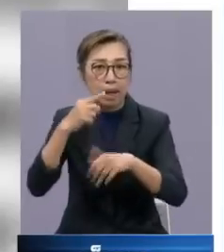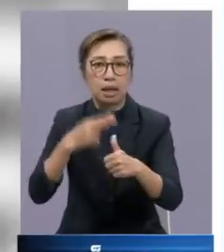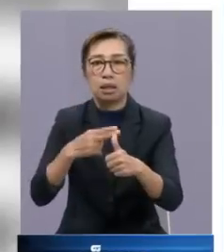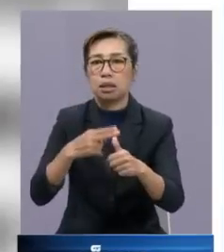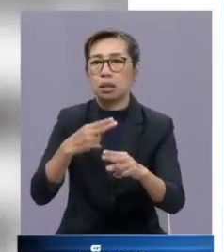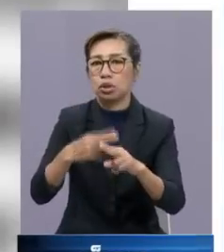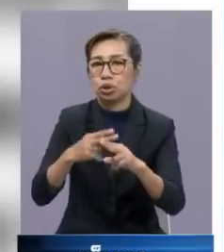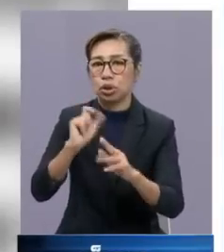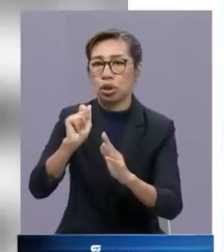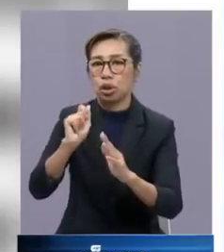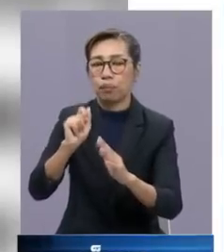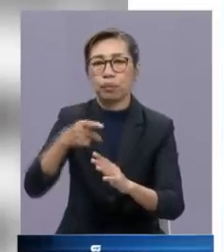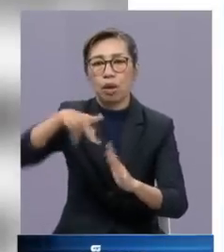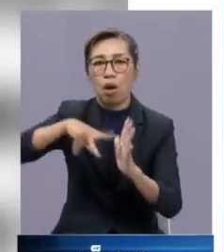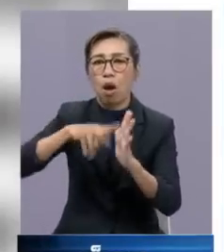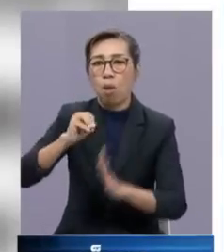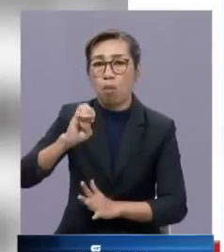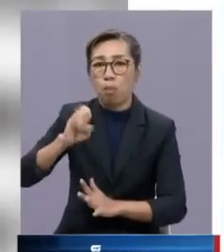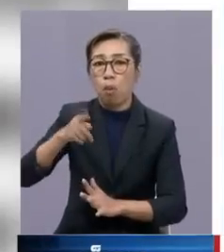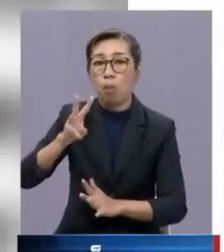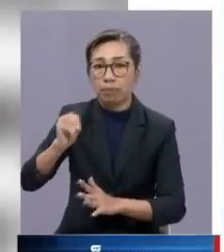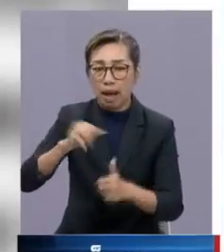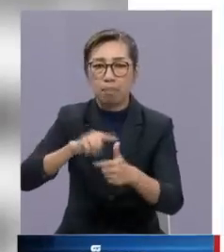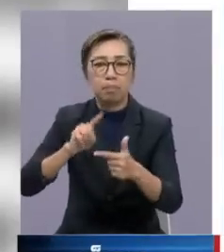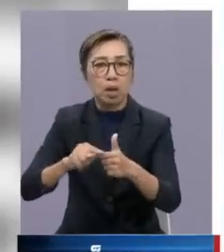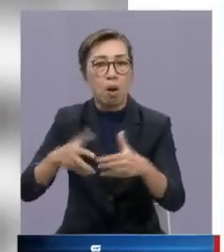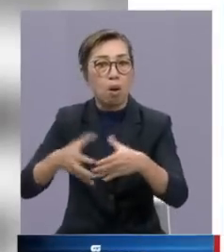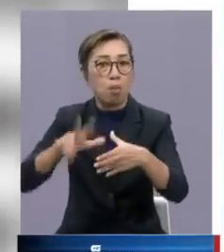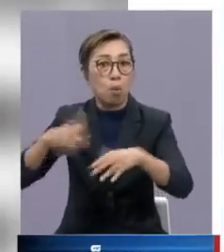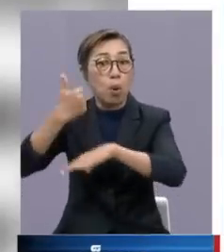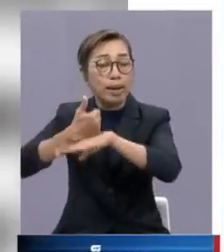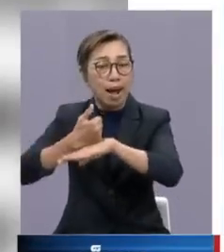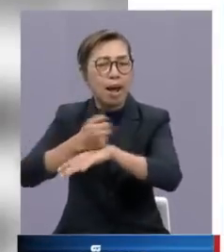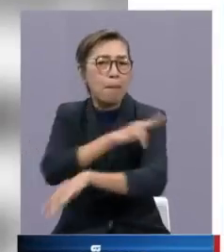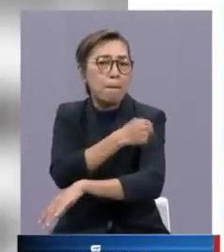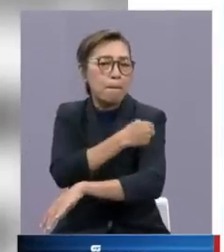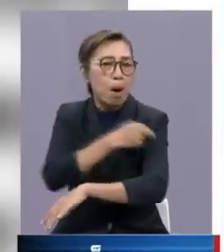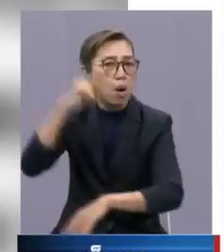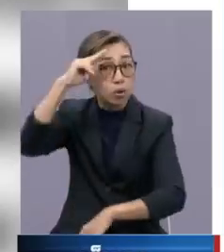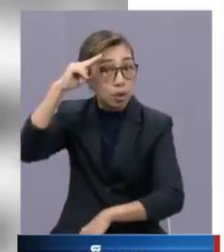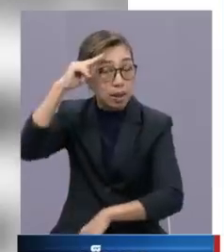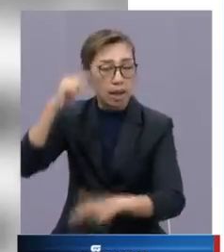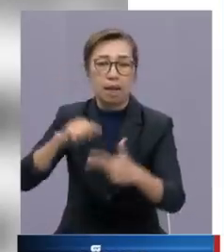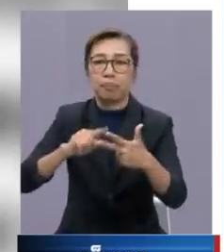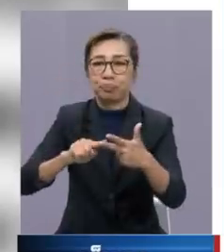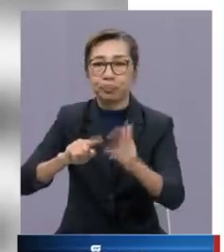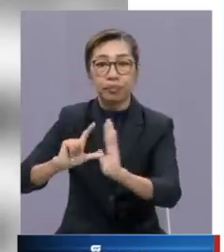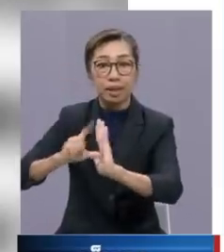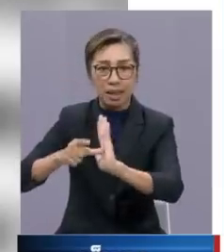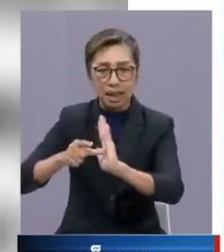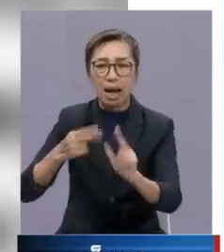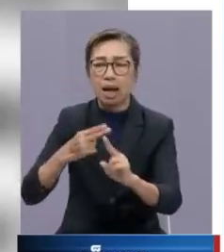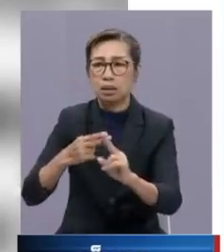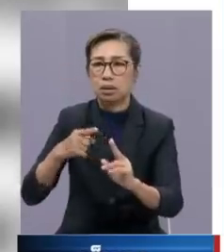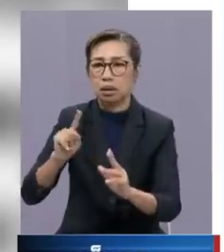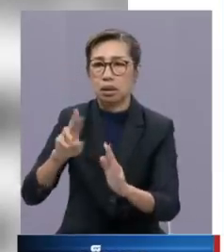ภูมิภูมิธรรมเวชยชัยคุณหมอชลน่านศรีแก้วหัวหน้าพรรคแล้วก็เลขาธิการพรรคคุณประเสริฐจันทระรวมทอง